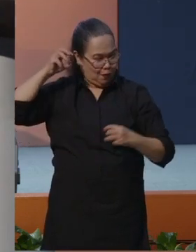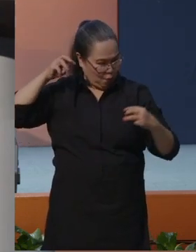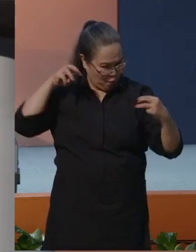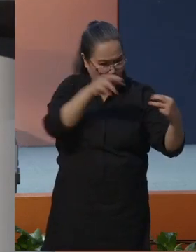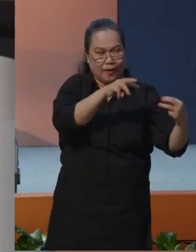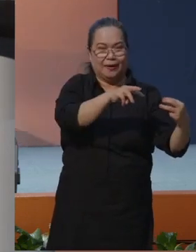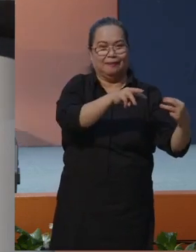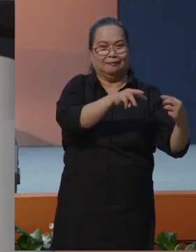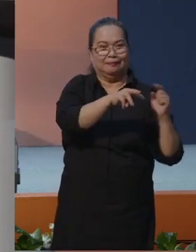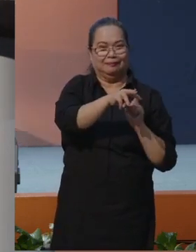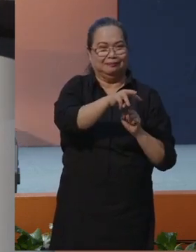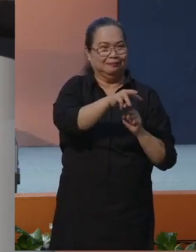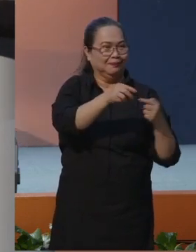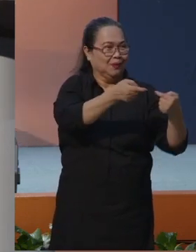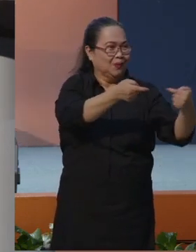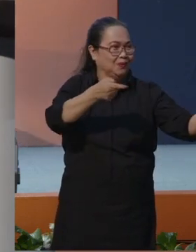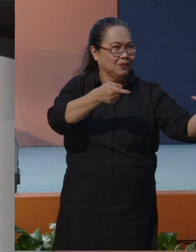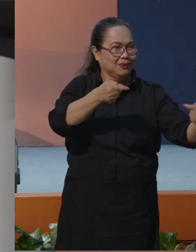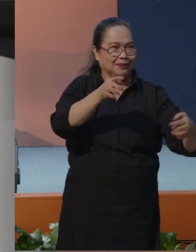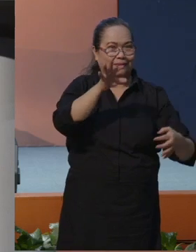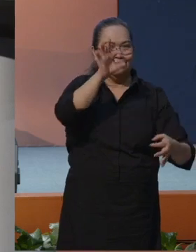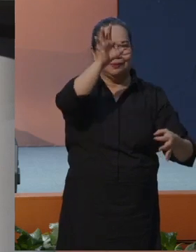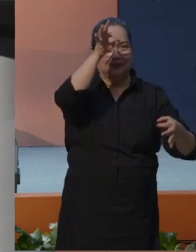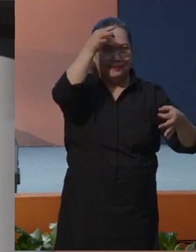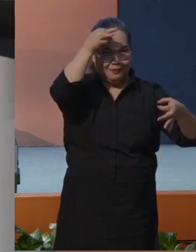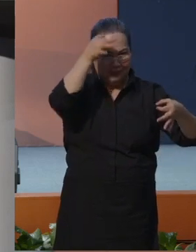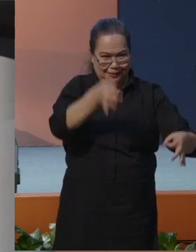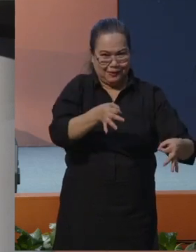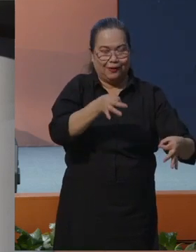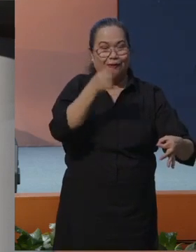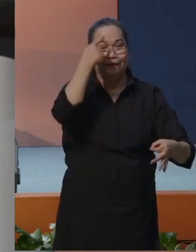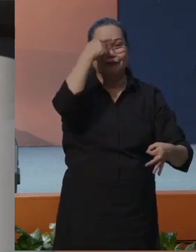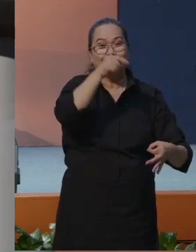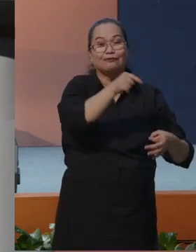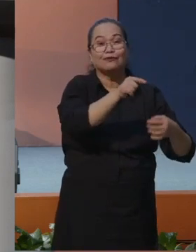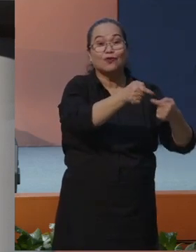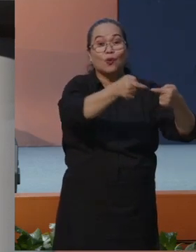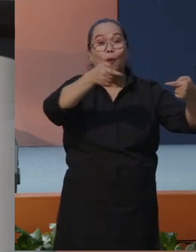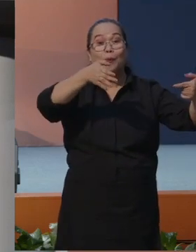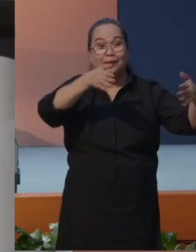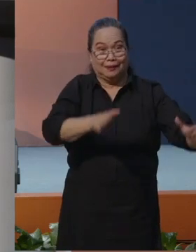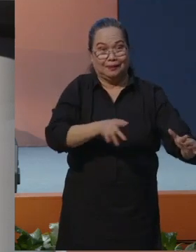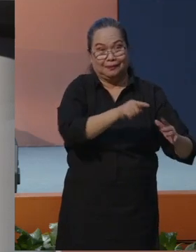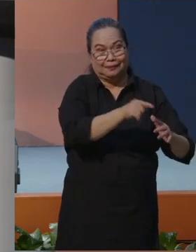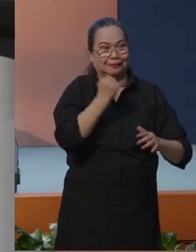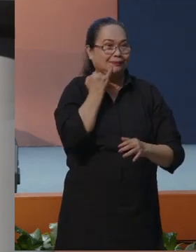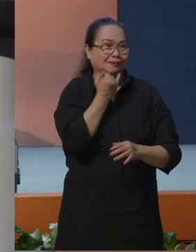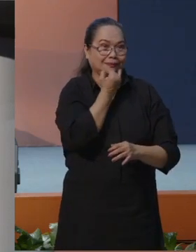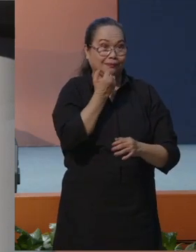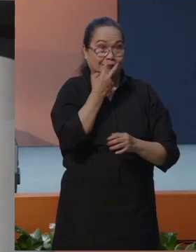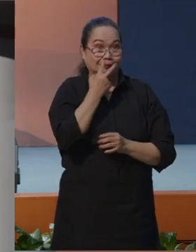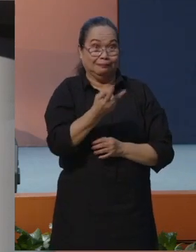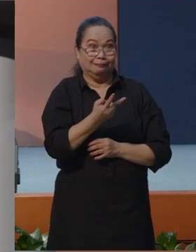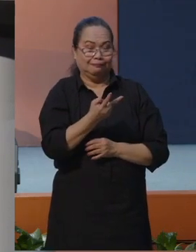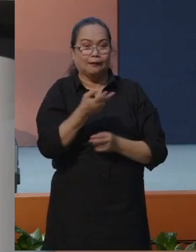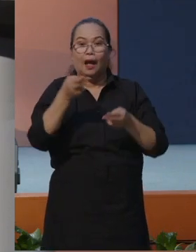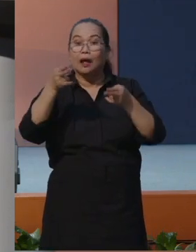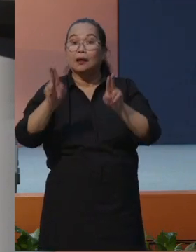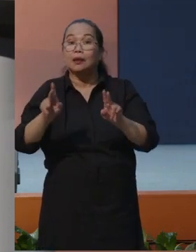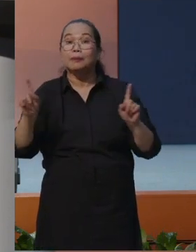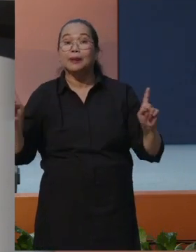mga kaaway ng kanyang mga hinirang. Ngunit makikita din natin na ang lahat ng ito ay